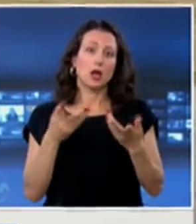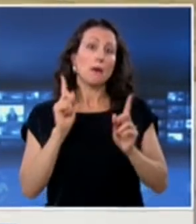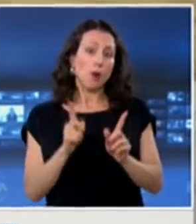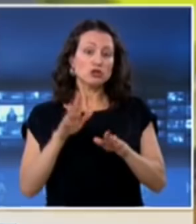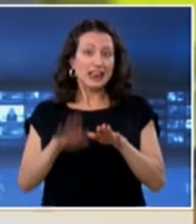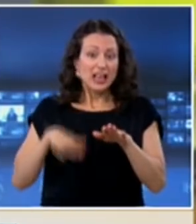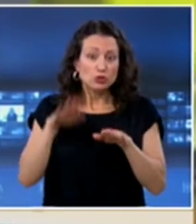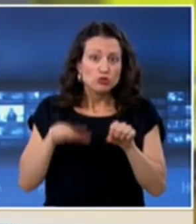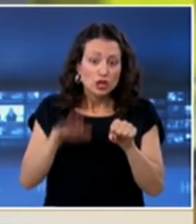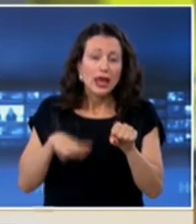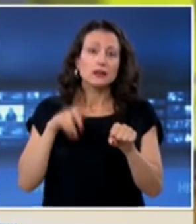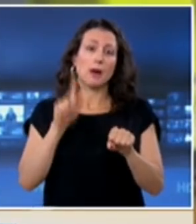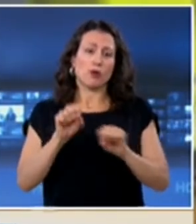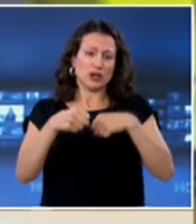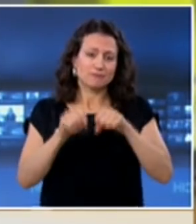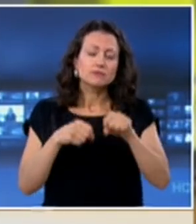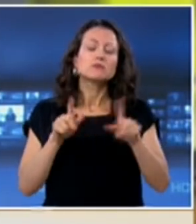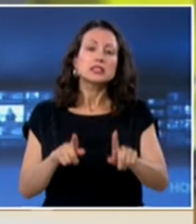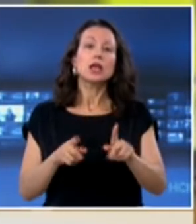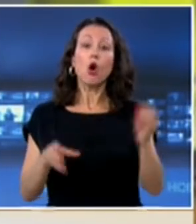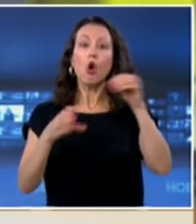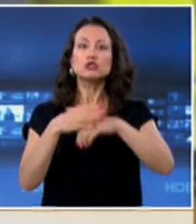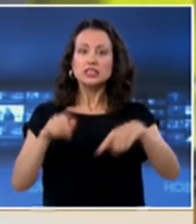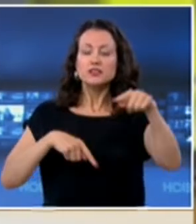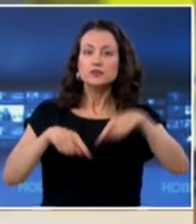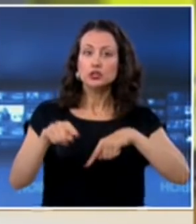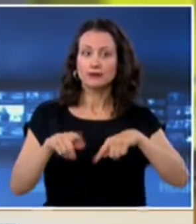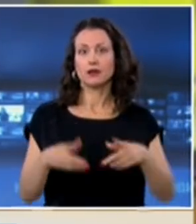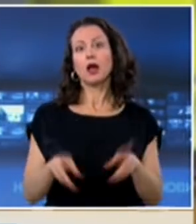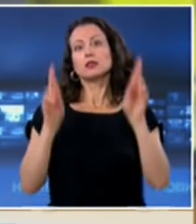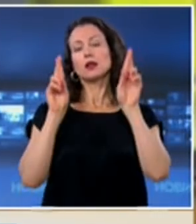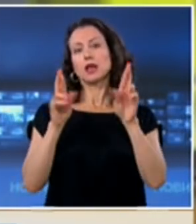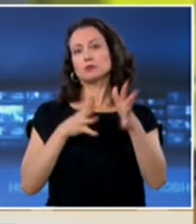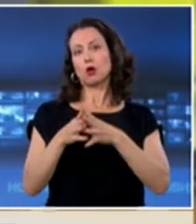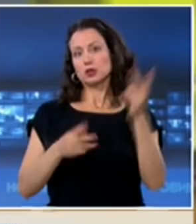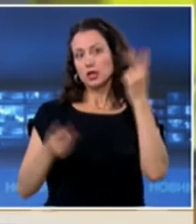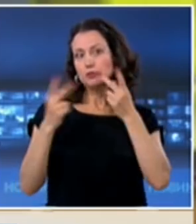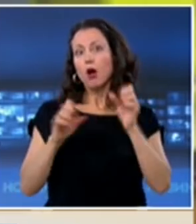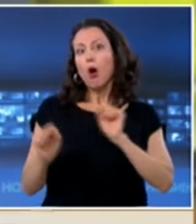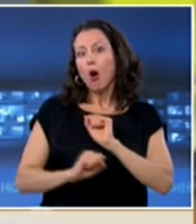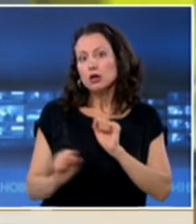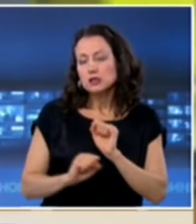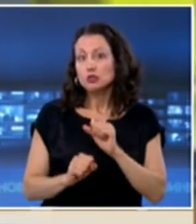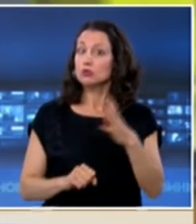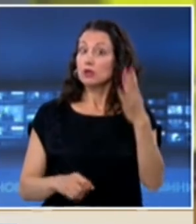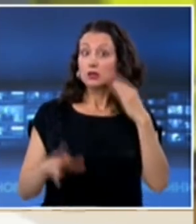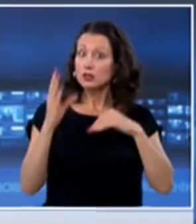движението. Надявам се хората да разберат колко е страшно и всъщност да научат нещичко за движението по